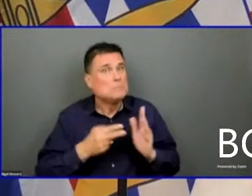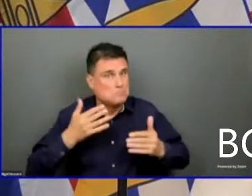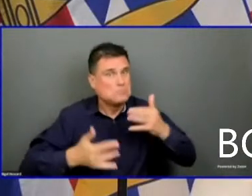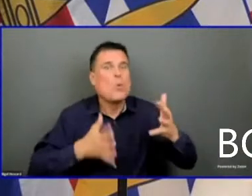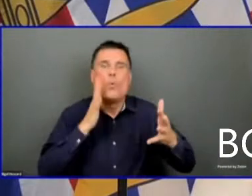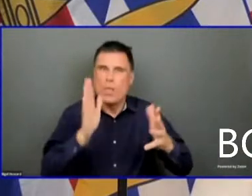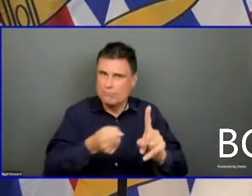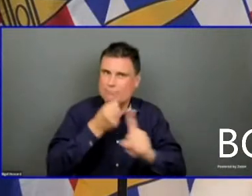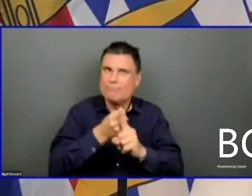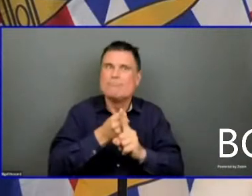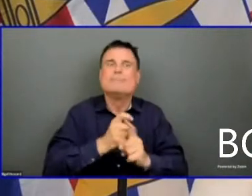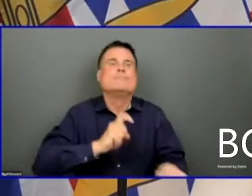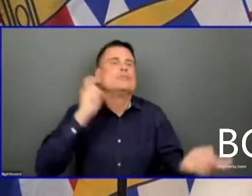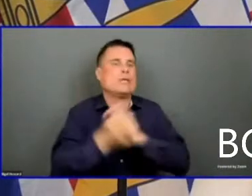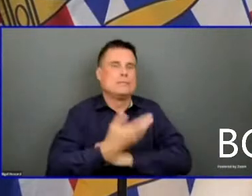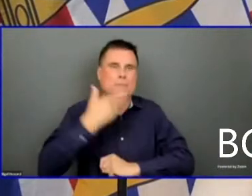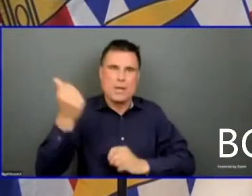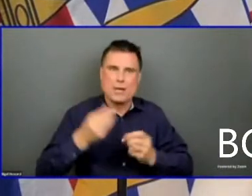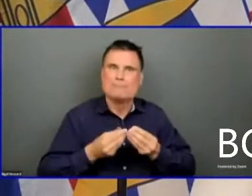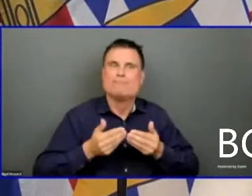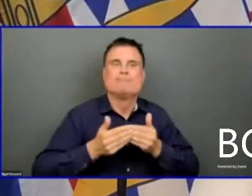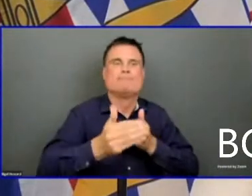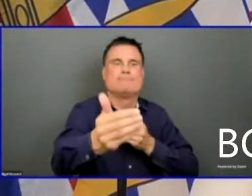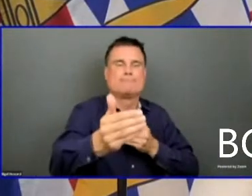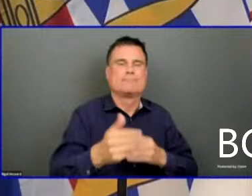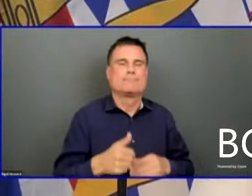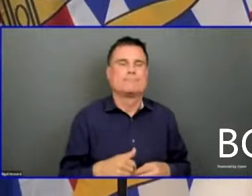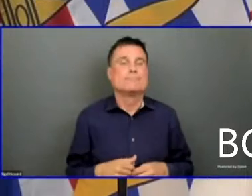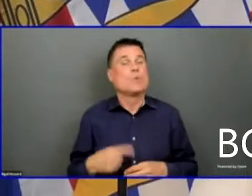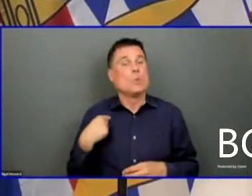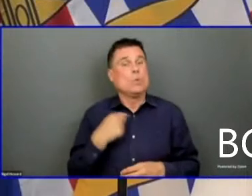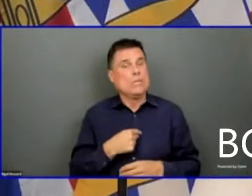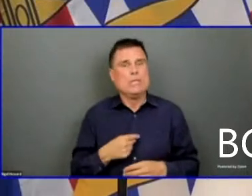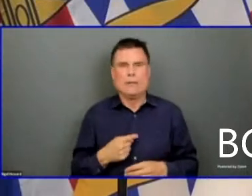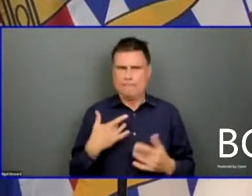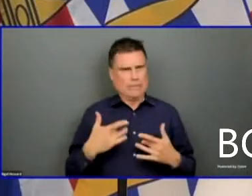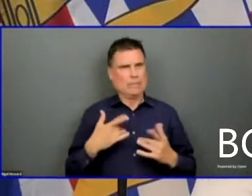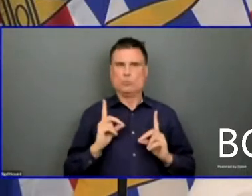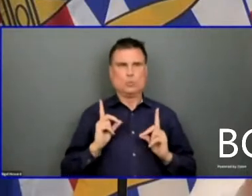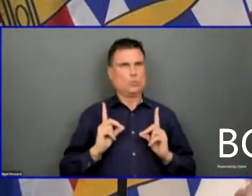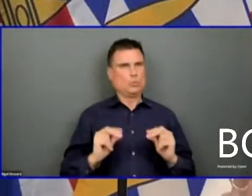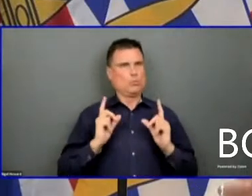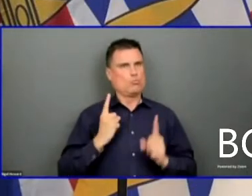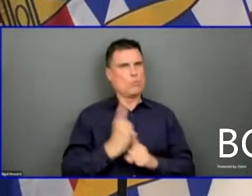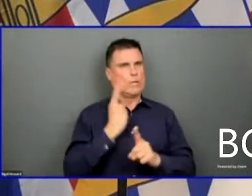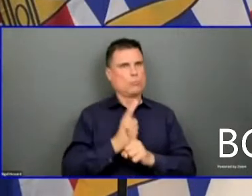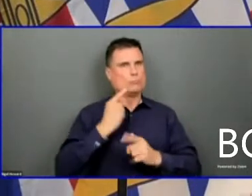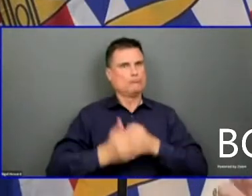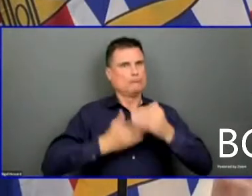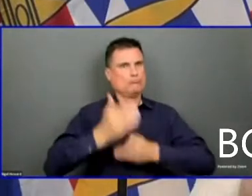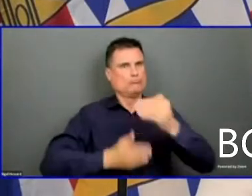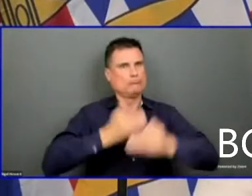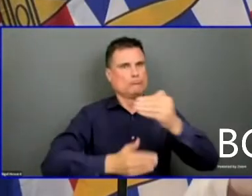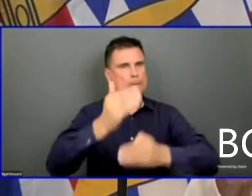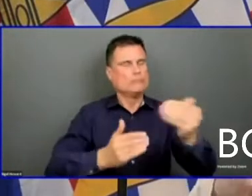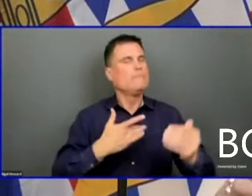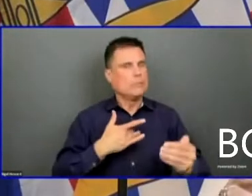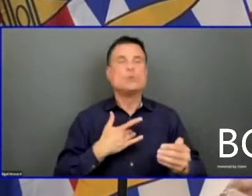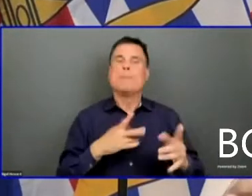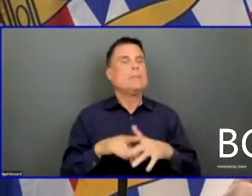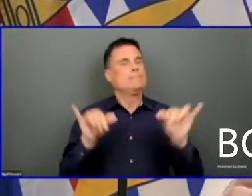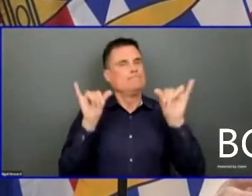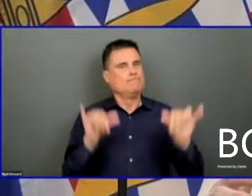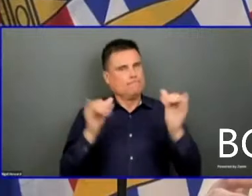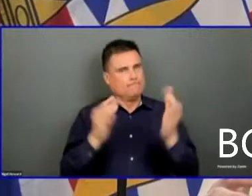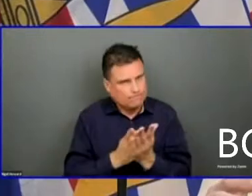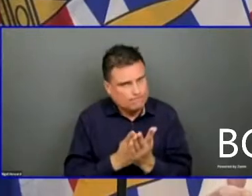每天都在进步，点点滴滴的。所以我希望大家能够继续努力做